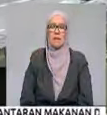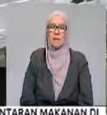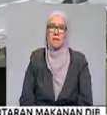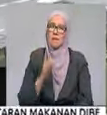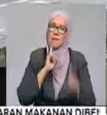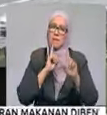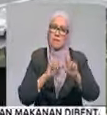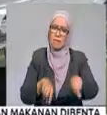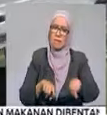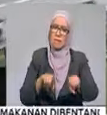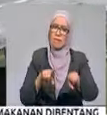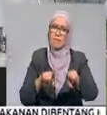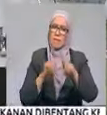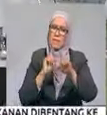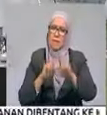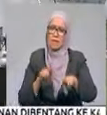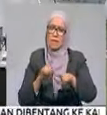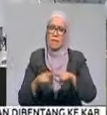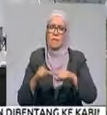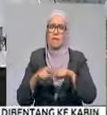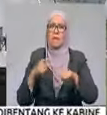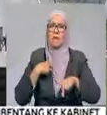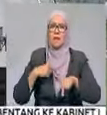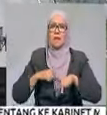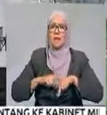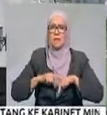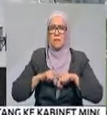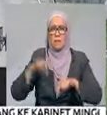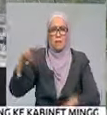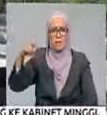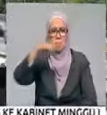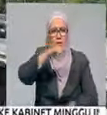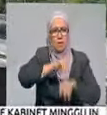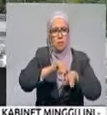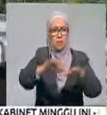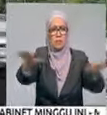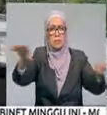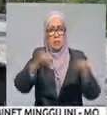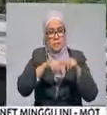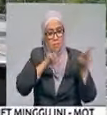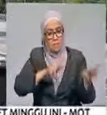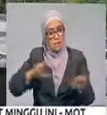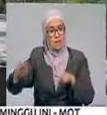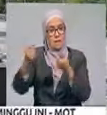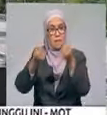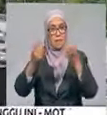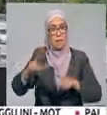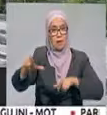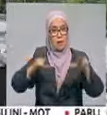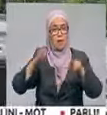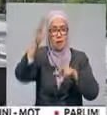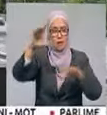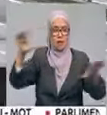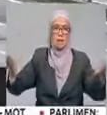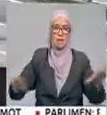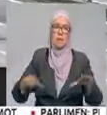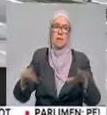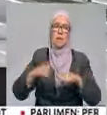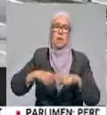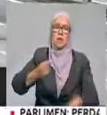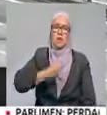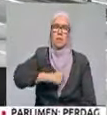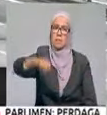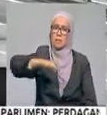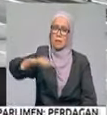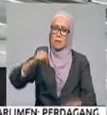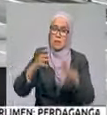Reaksi merujuk pesanan suara yang tular di laman sosial mengenai rancangan kumpulan pemandu lori yang mengugut bakal melancarkan mogok besar-besaran Khamis ini